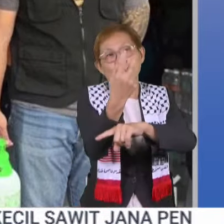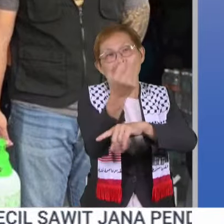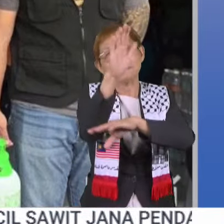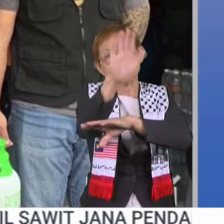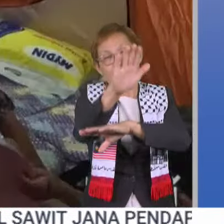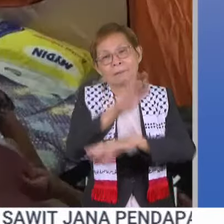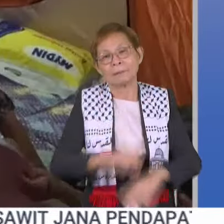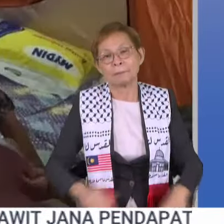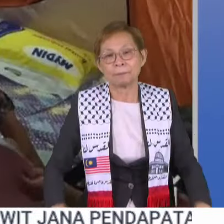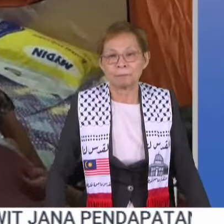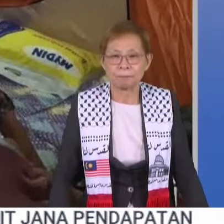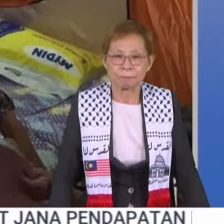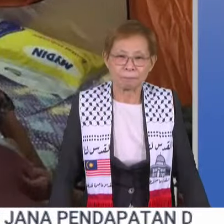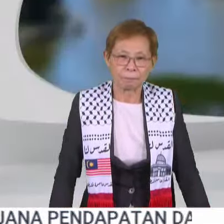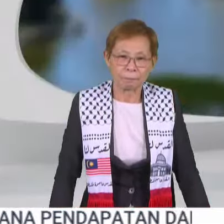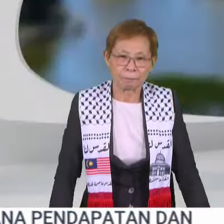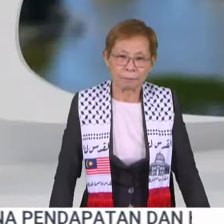tengah